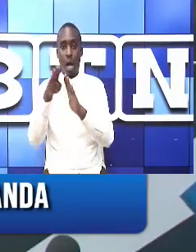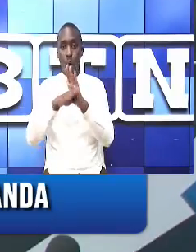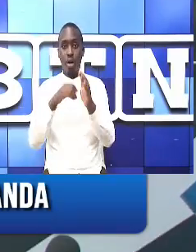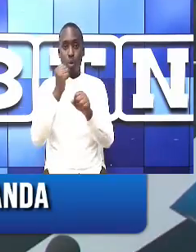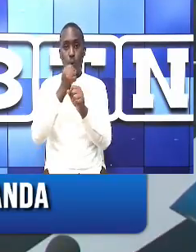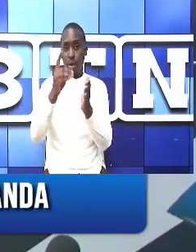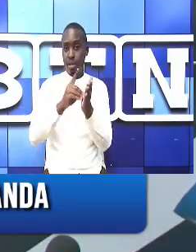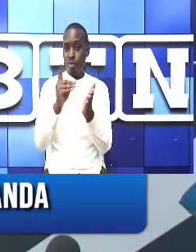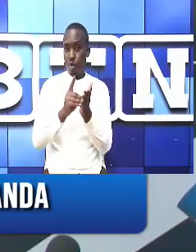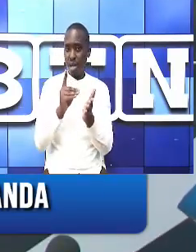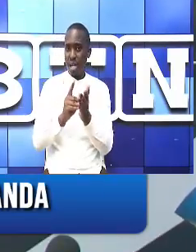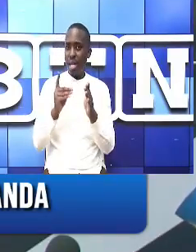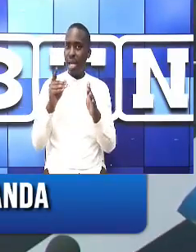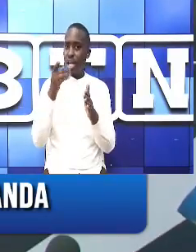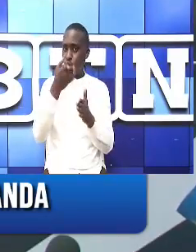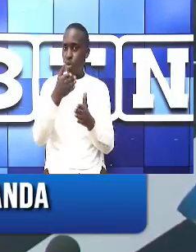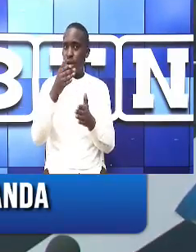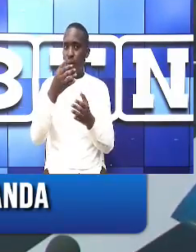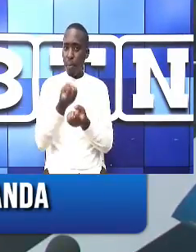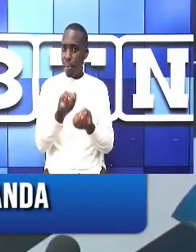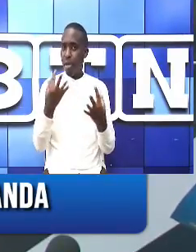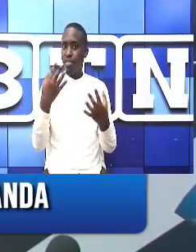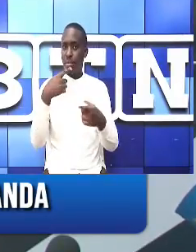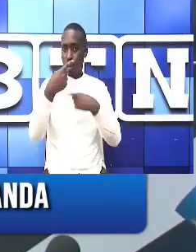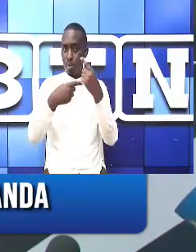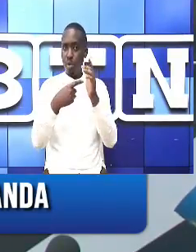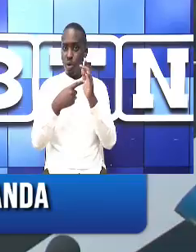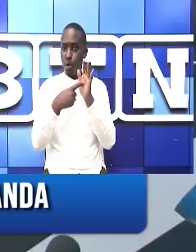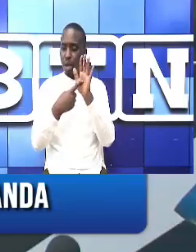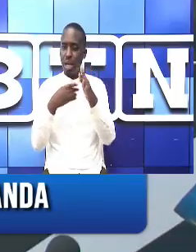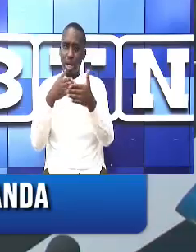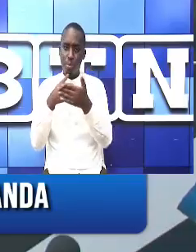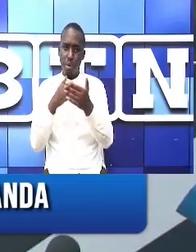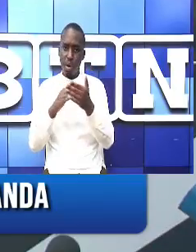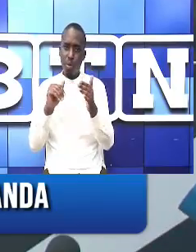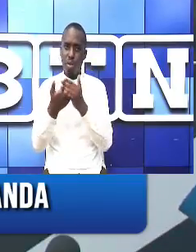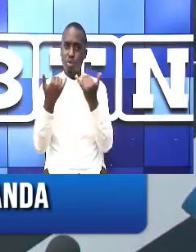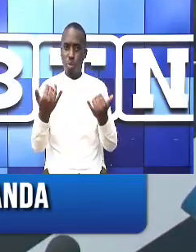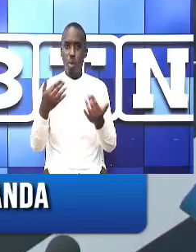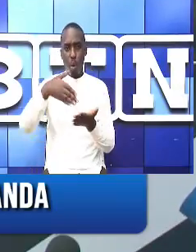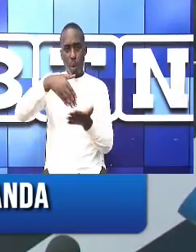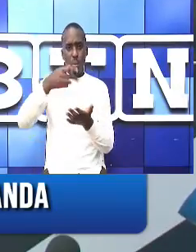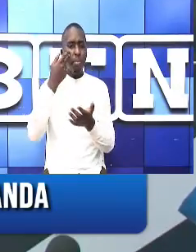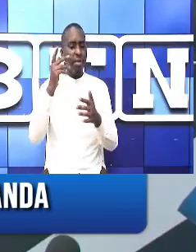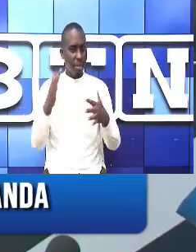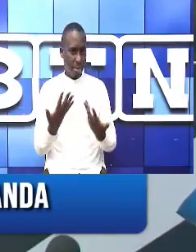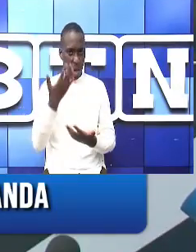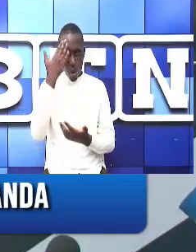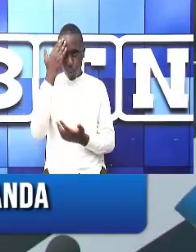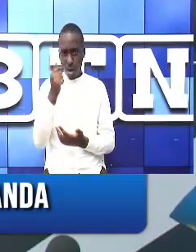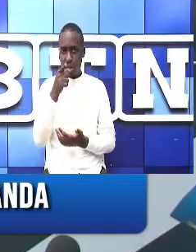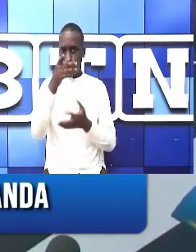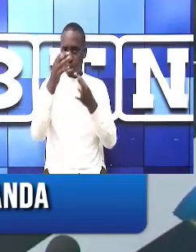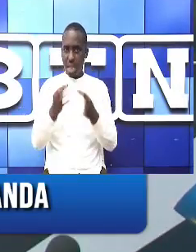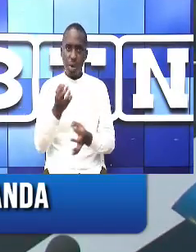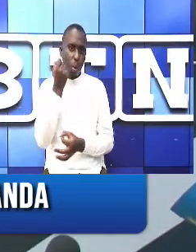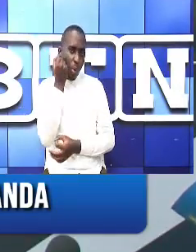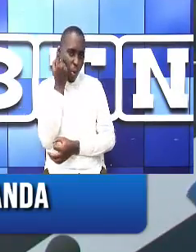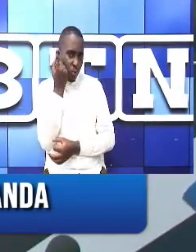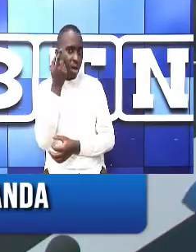yoko nayo benshi bagenda bayigaragaza nk'imbogamizi kugeza ubu bihagaze bite kugira ngo icyo kintu bumve yuko